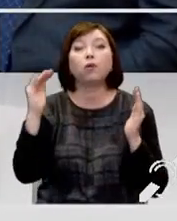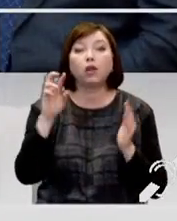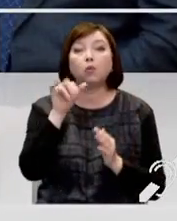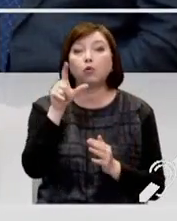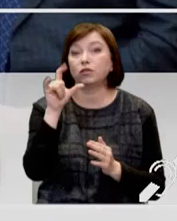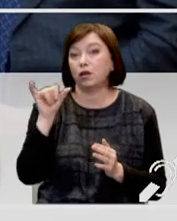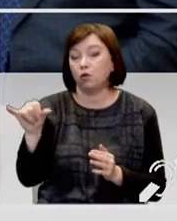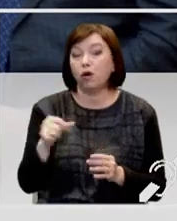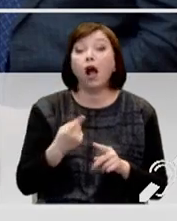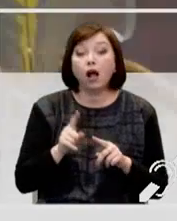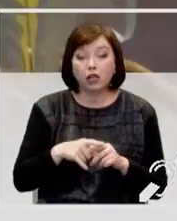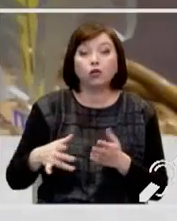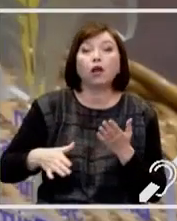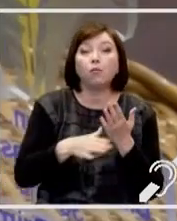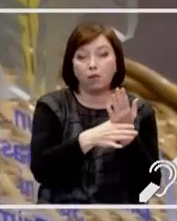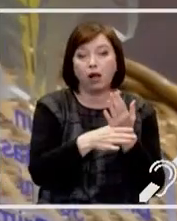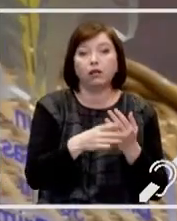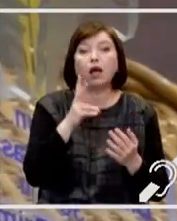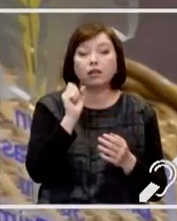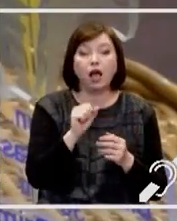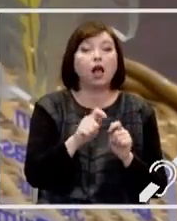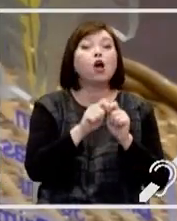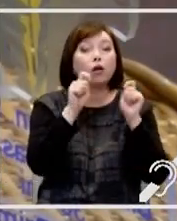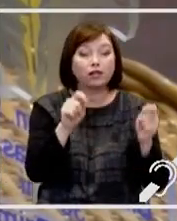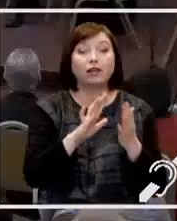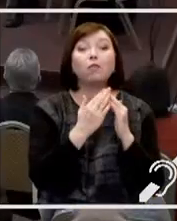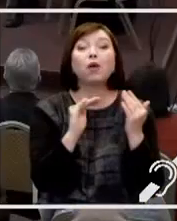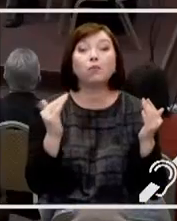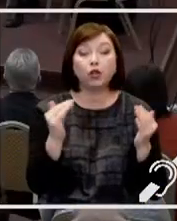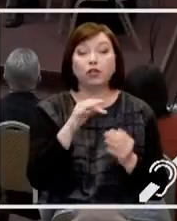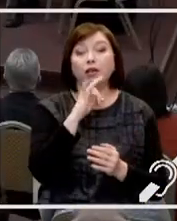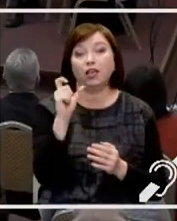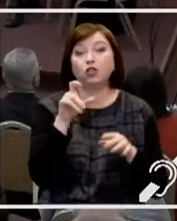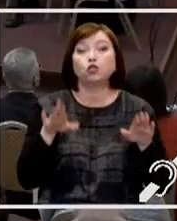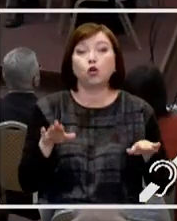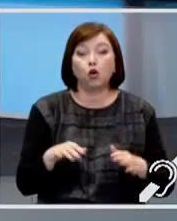Buzoiene, cea care a contribuit decisiv la crearea Bibliotecii din Soroca.